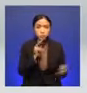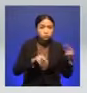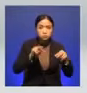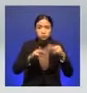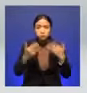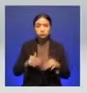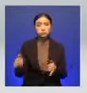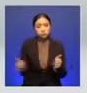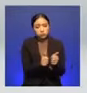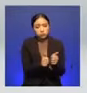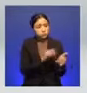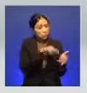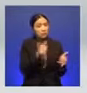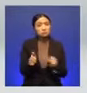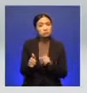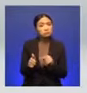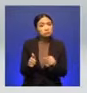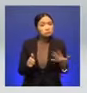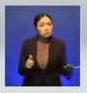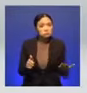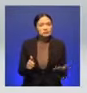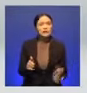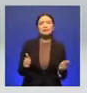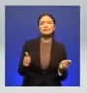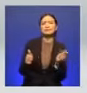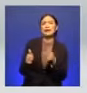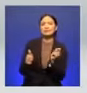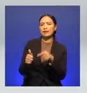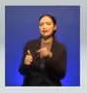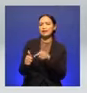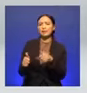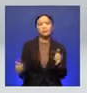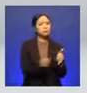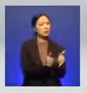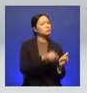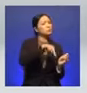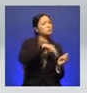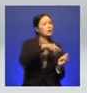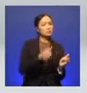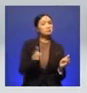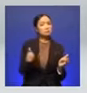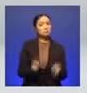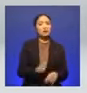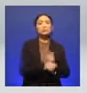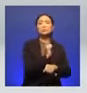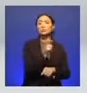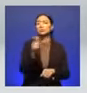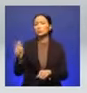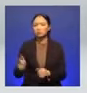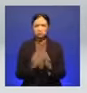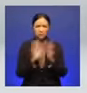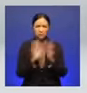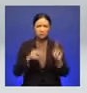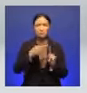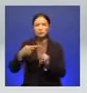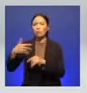คนดูแลใช่ไหมครับคนดูแลเนี่ยเราก็คือการจ้างงานให้กับผู้คนในประเทศอันนี้ก็ได้อีกหลายหมื่นคน เมื่อรวมเบ็ดเสร็